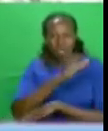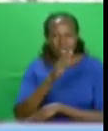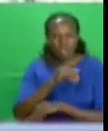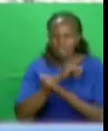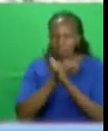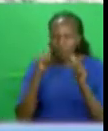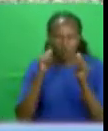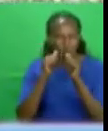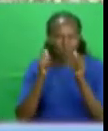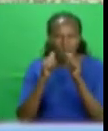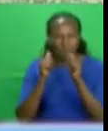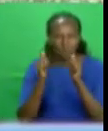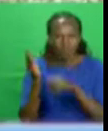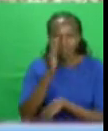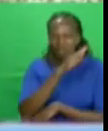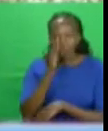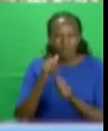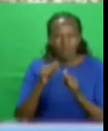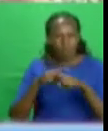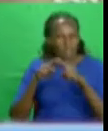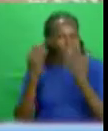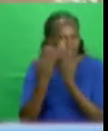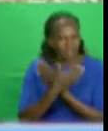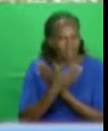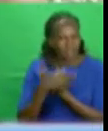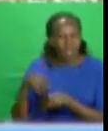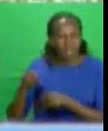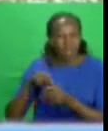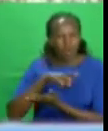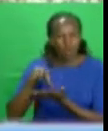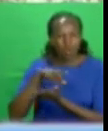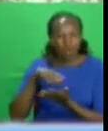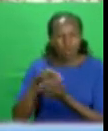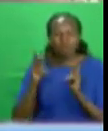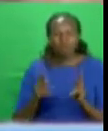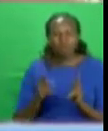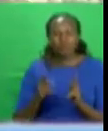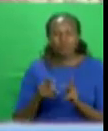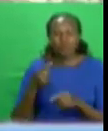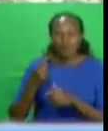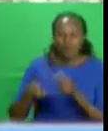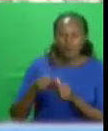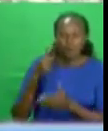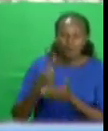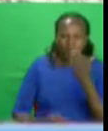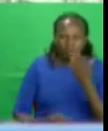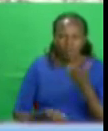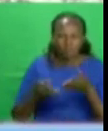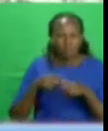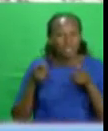msafi, anaongea mzuri, usiku anaenda kukorogana na mambo ya clanism, mambo ya